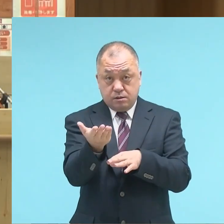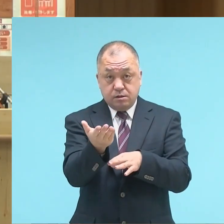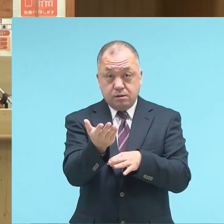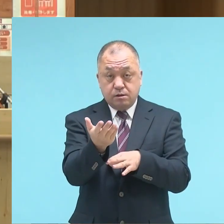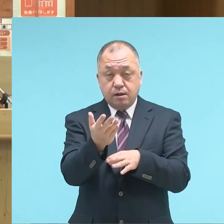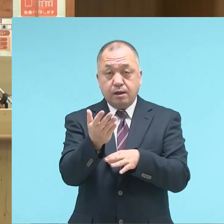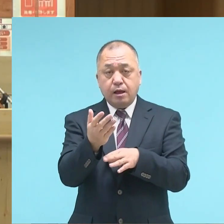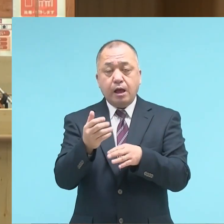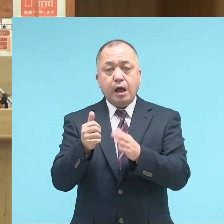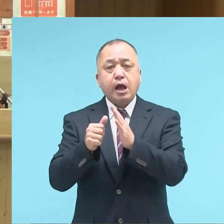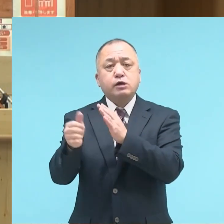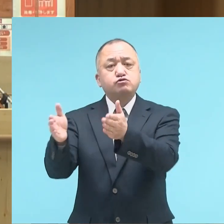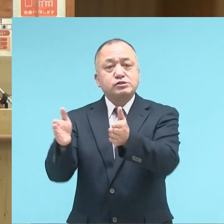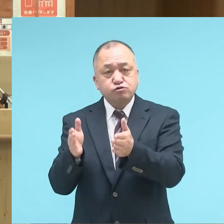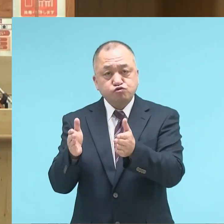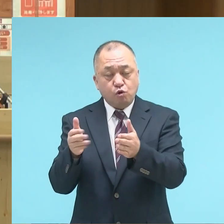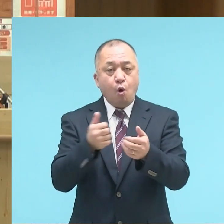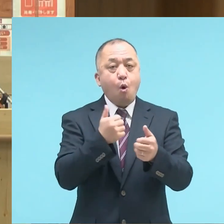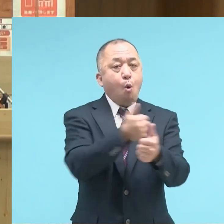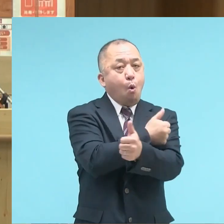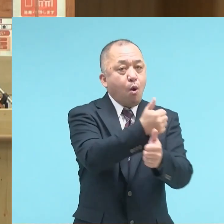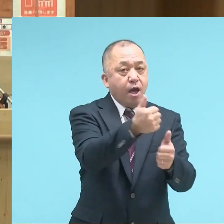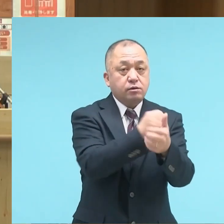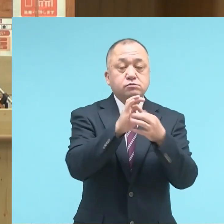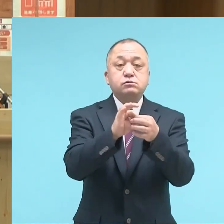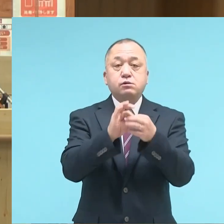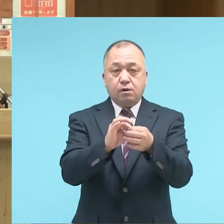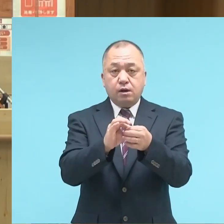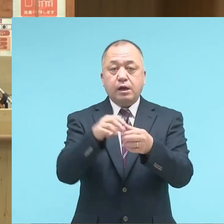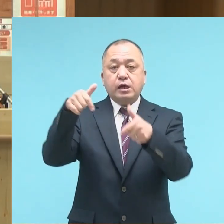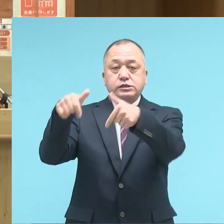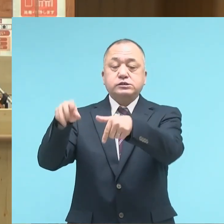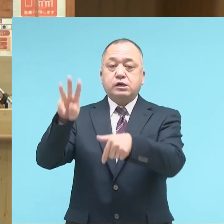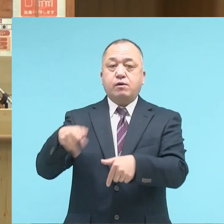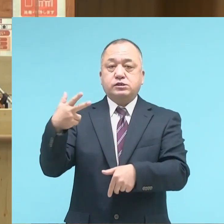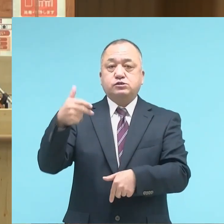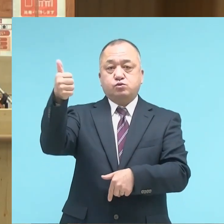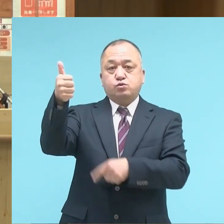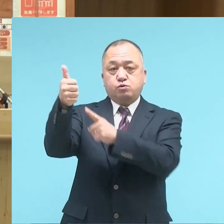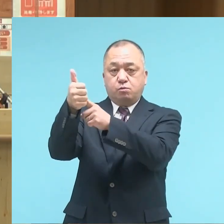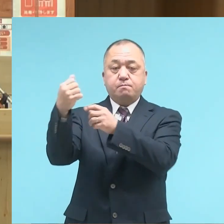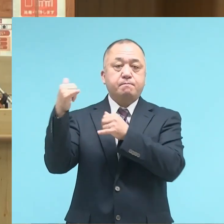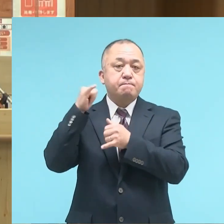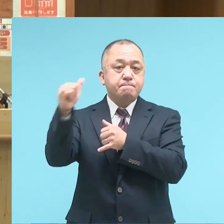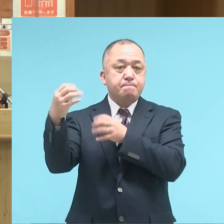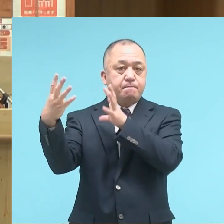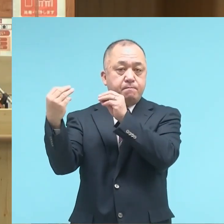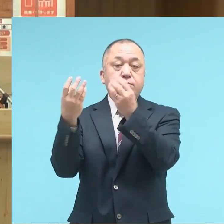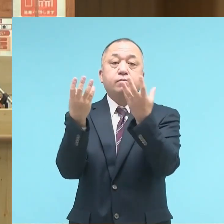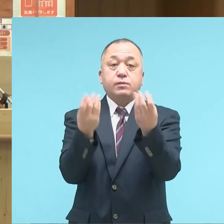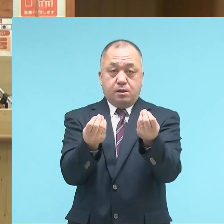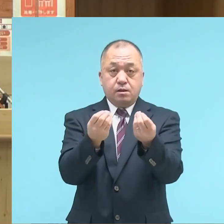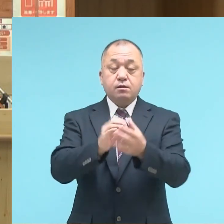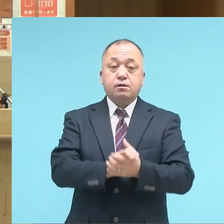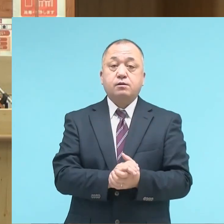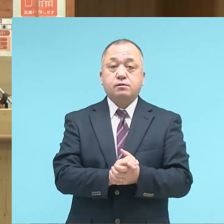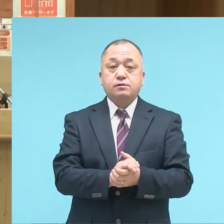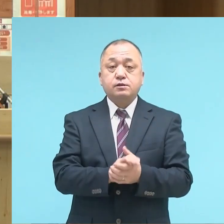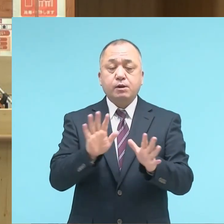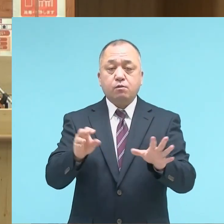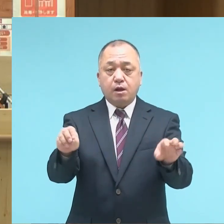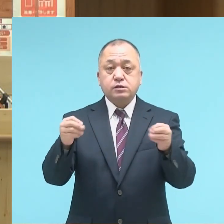粛と往来についてはですね、西川市長と直接お話をさせていただきました。そして